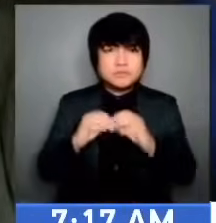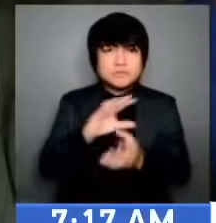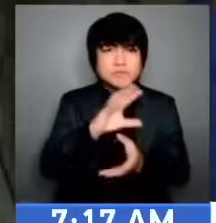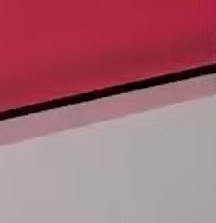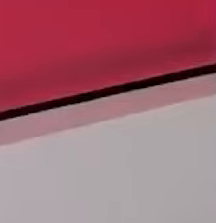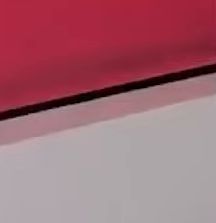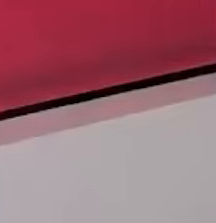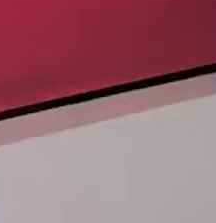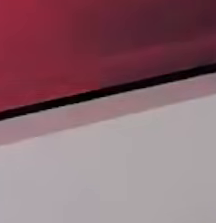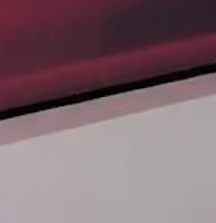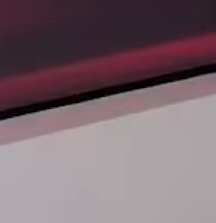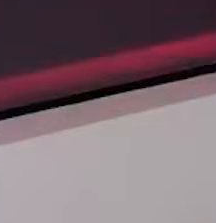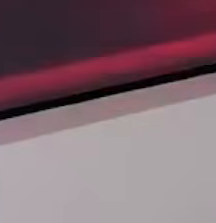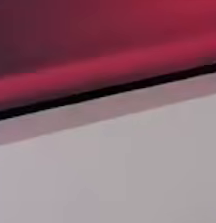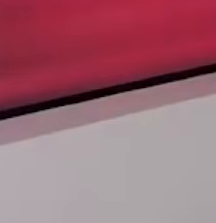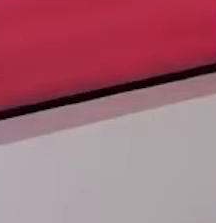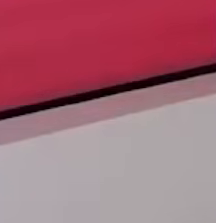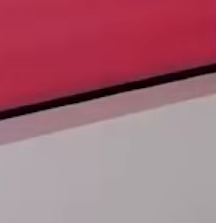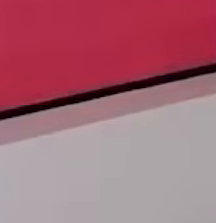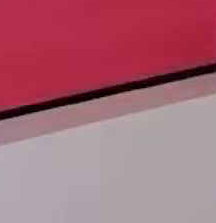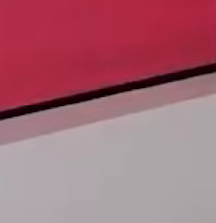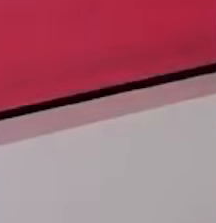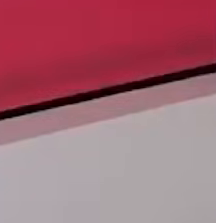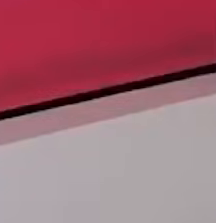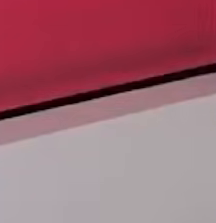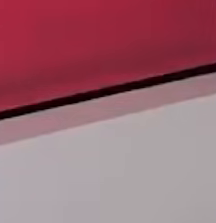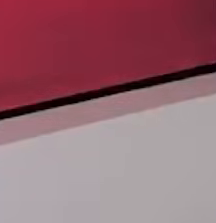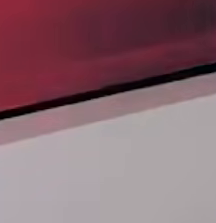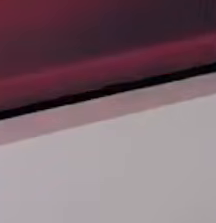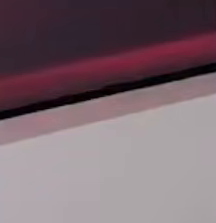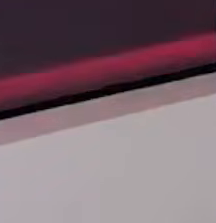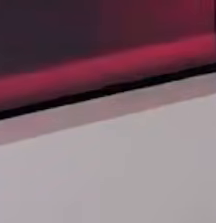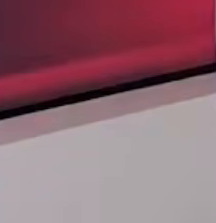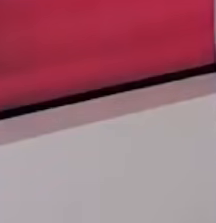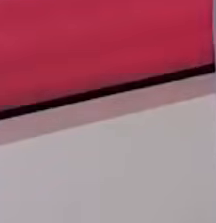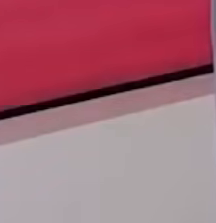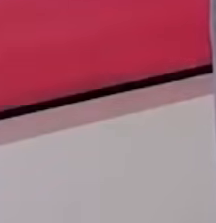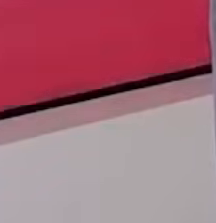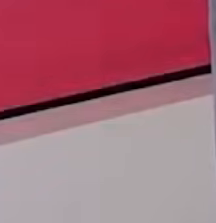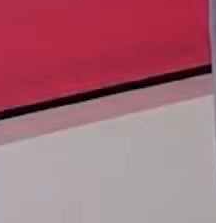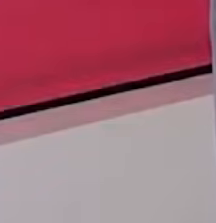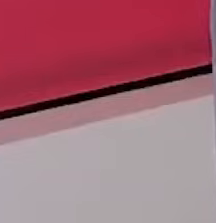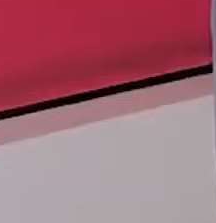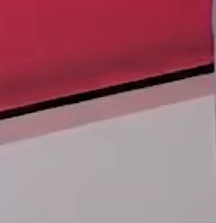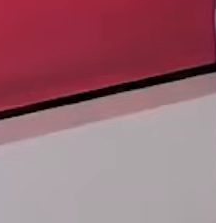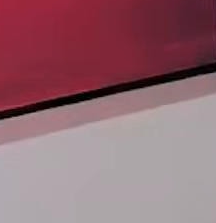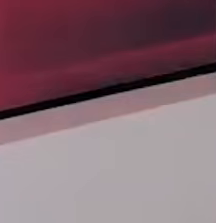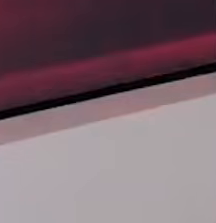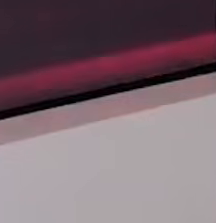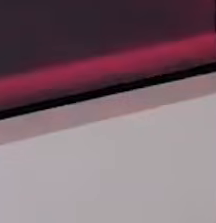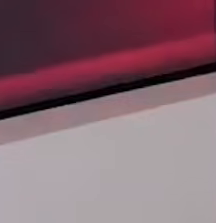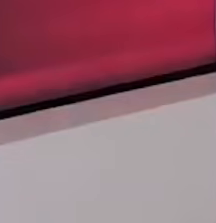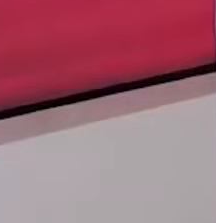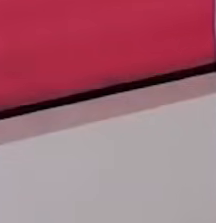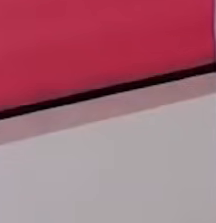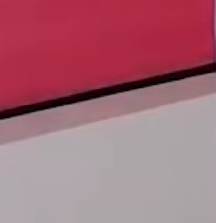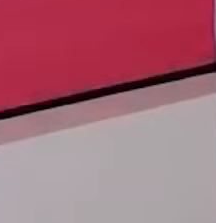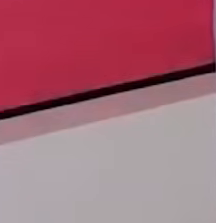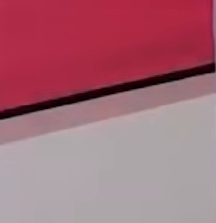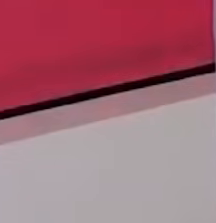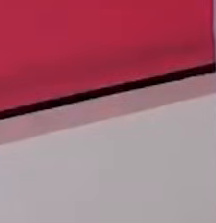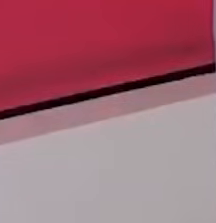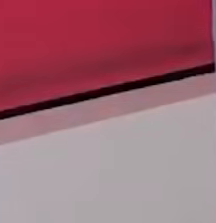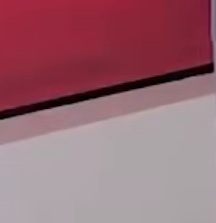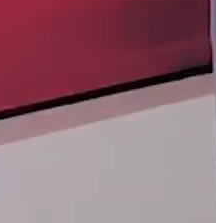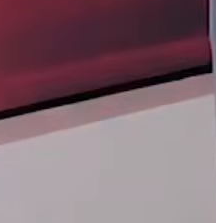News. Igan, mauna ka sa mga balita. Mag-subscribe sa GMA Integrated News sa YouTube. Sa mga kapuso abroad,